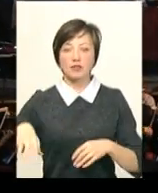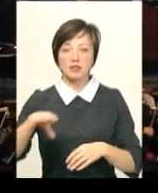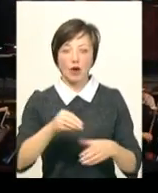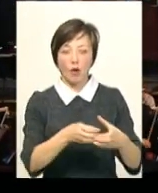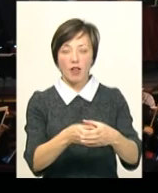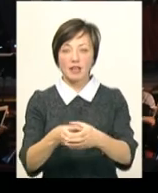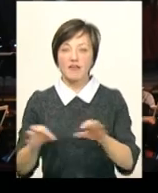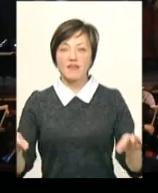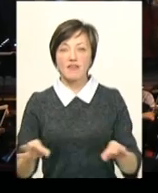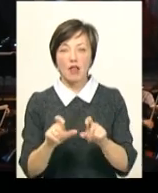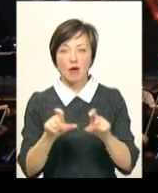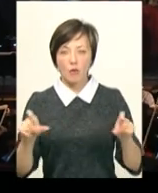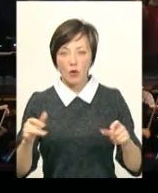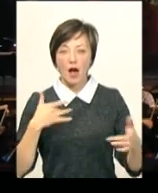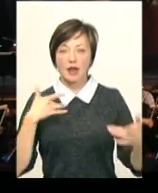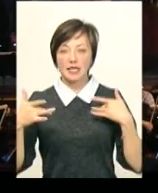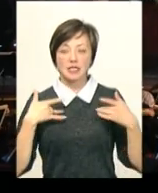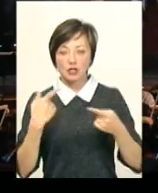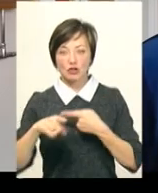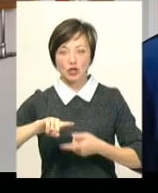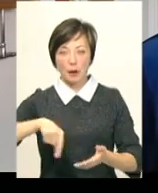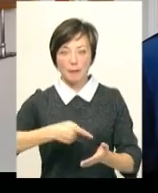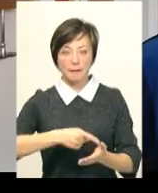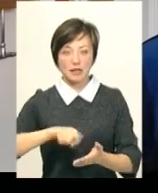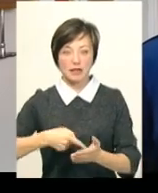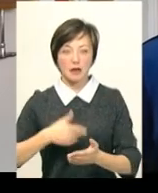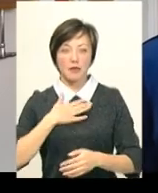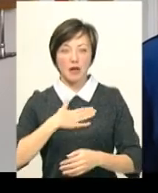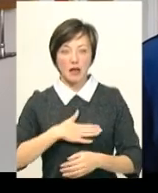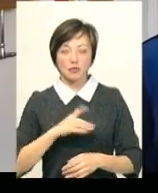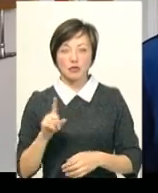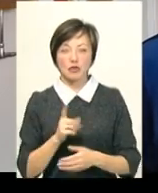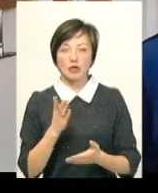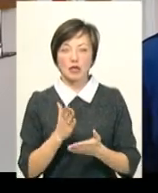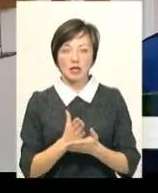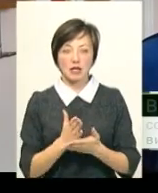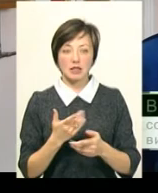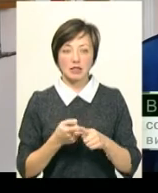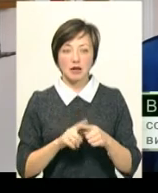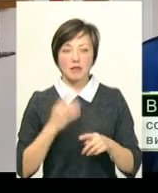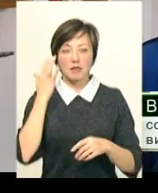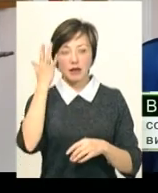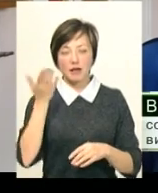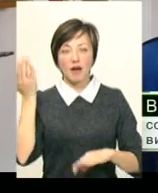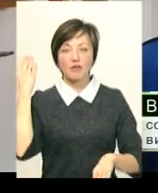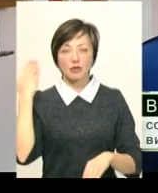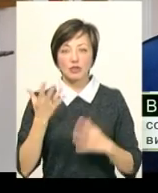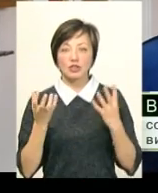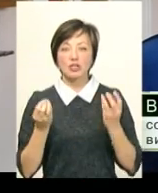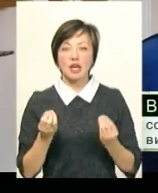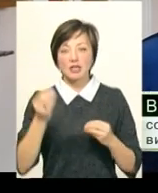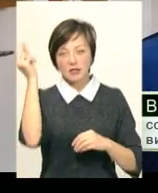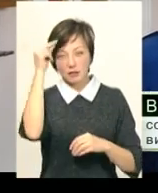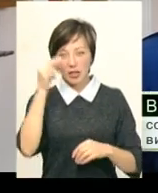колективи філармонії, а також запрошені артисти з інших міст. Приємно тішить те, що я цю партію мріяв давно ще винести ще з консерваторських